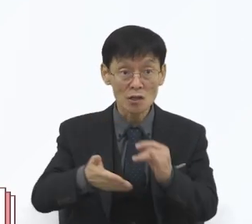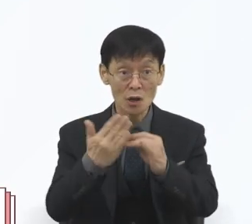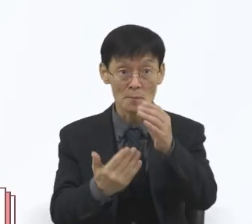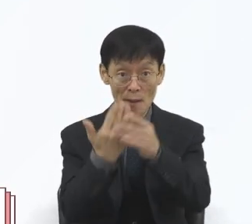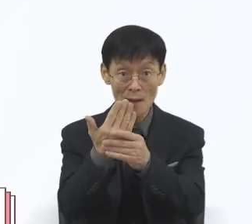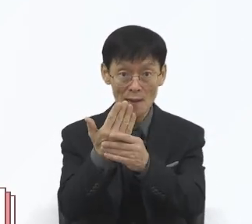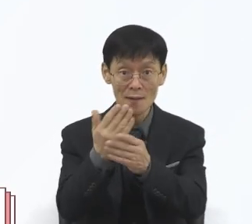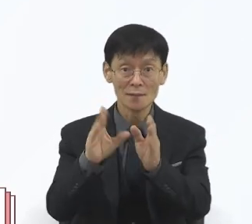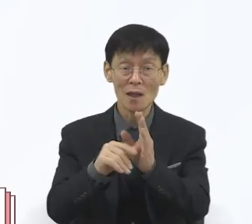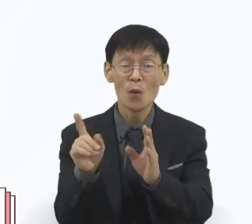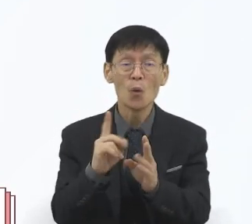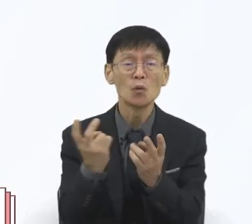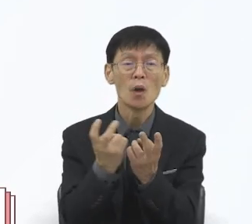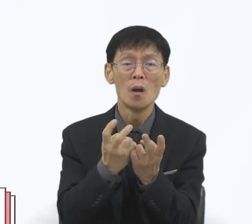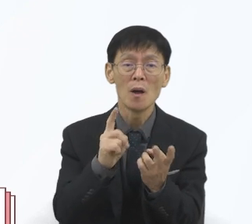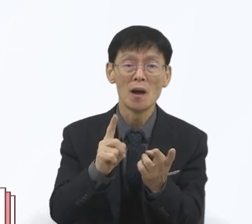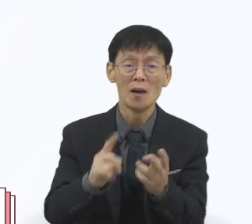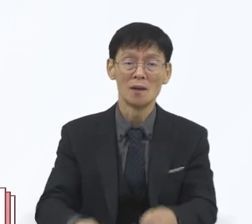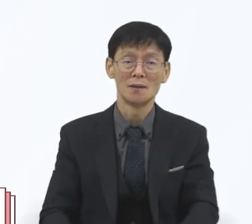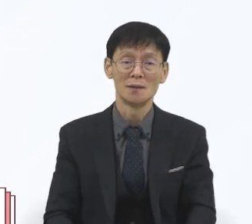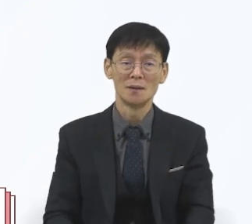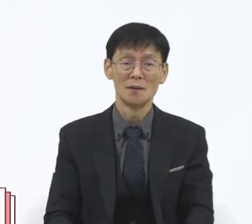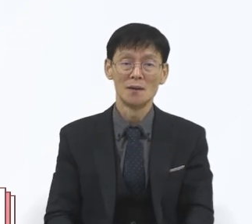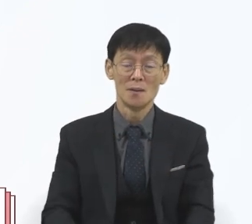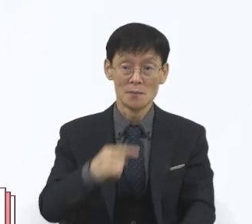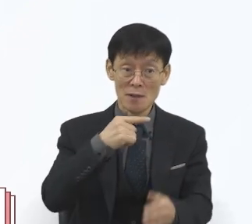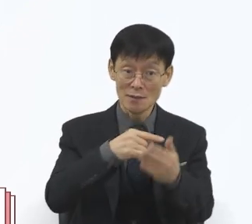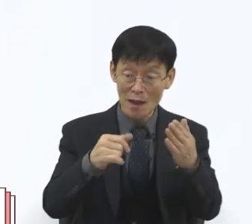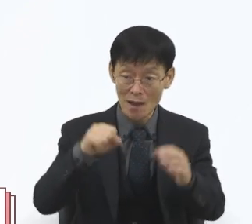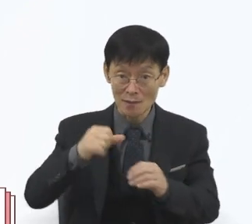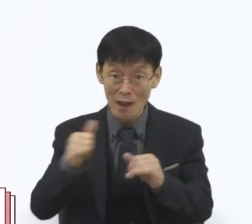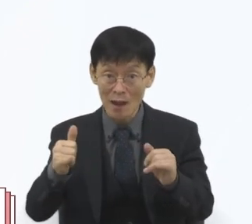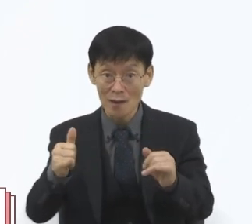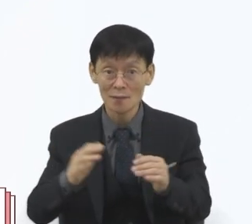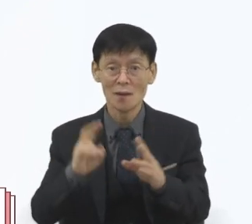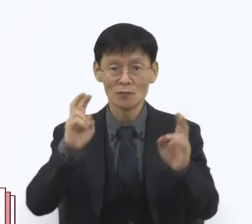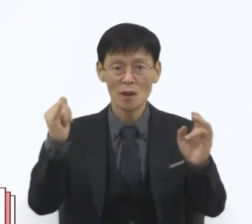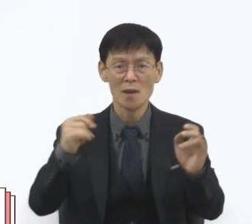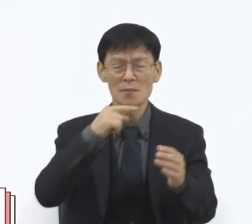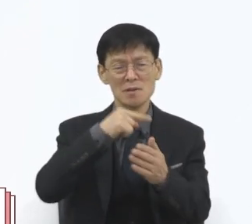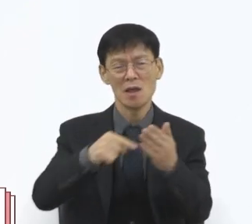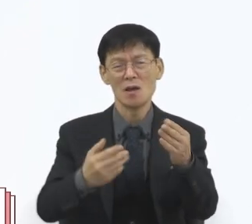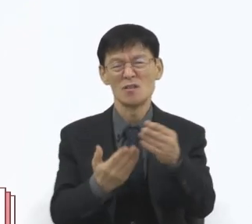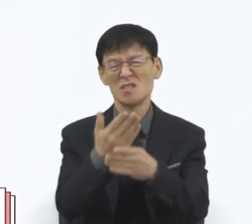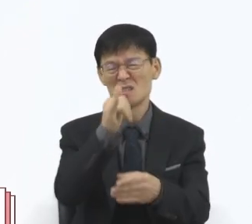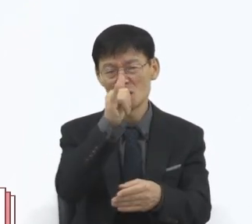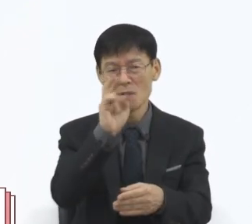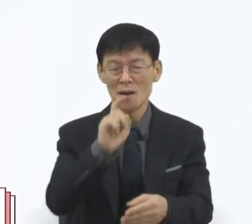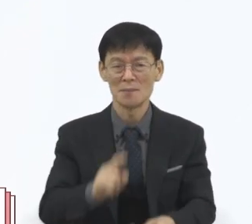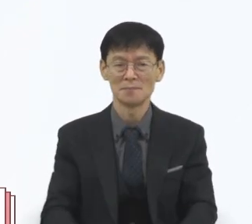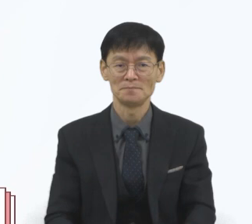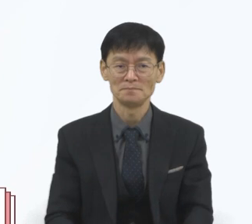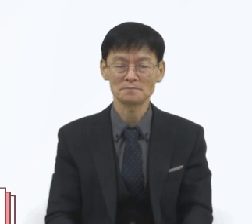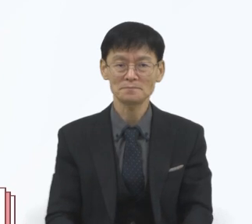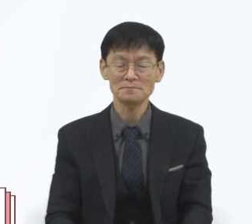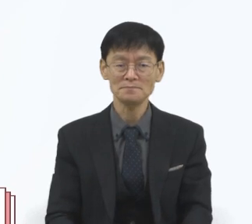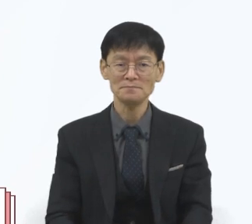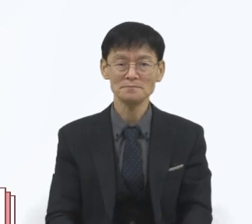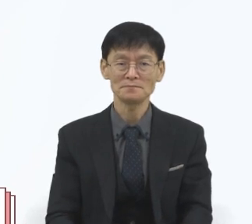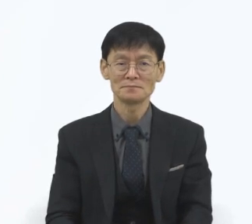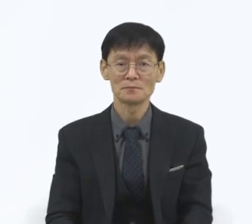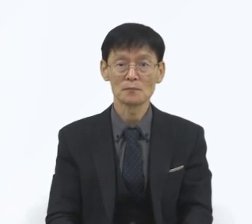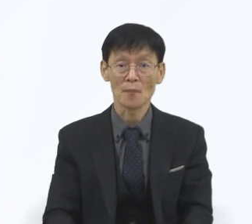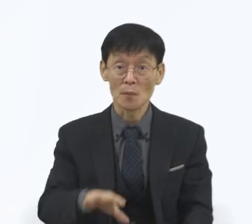앞서서 직장 내 성희롱이 발생됐을 때에는 피해자, 행위자, 사업주에게 피해가 발생될 수 있다고